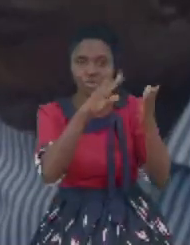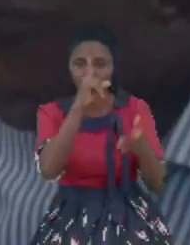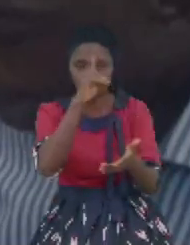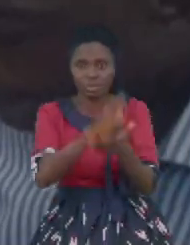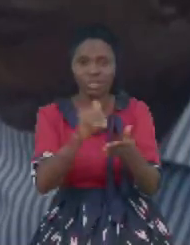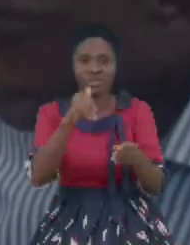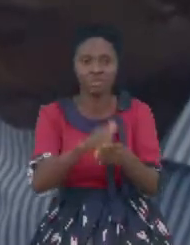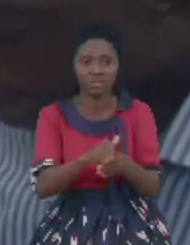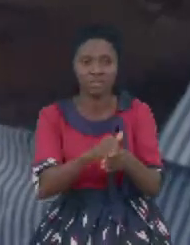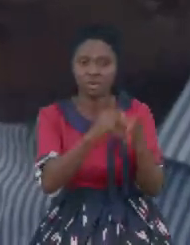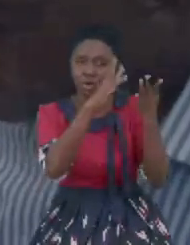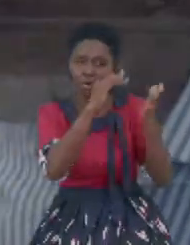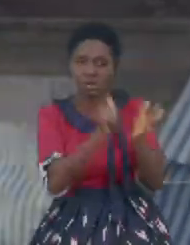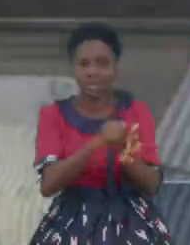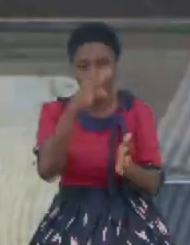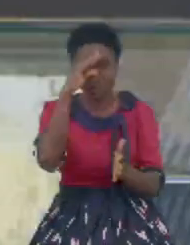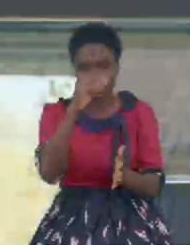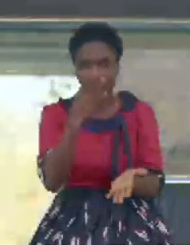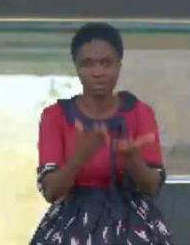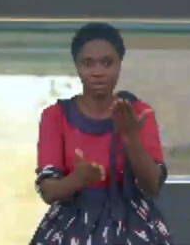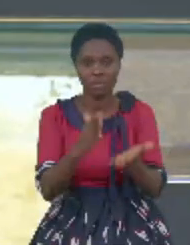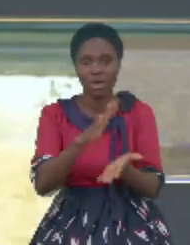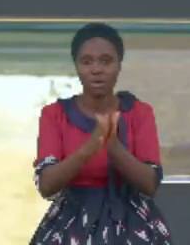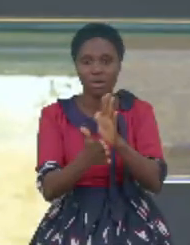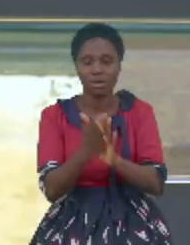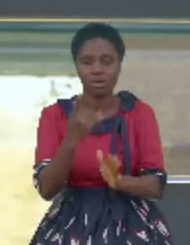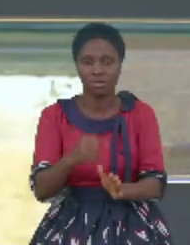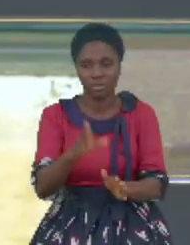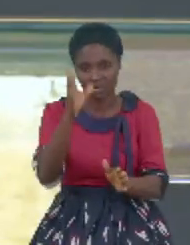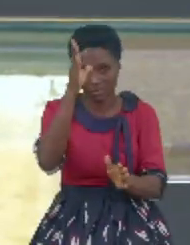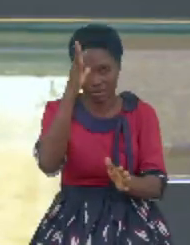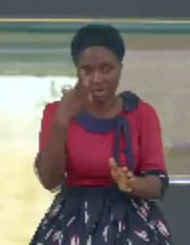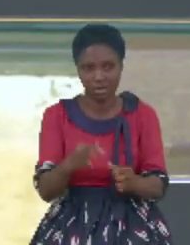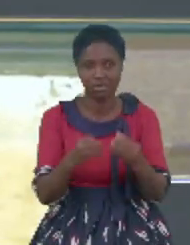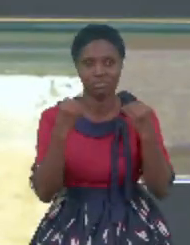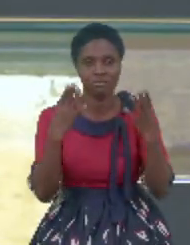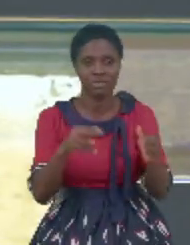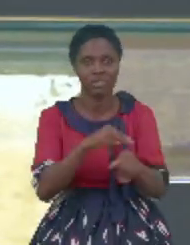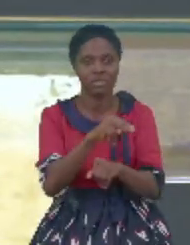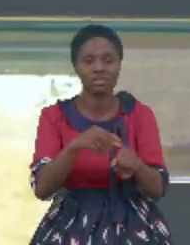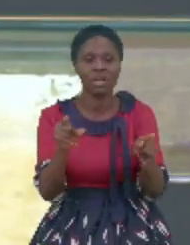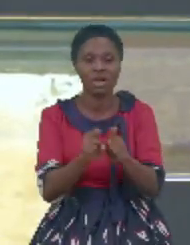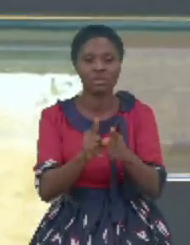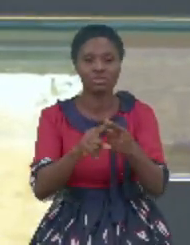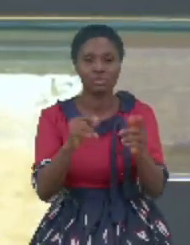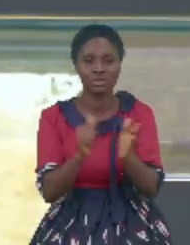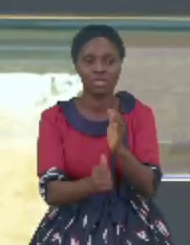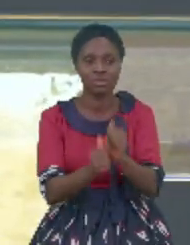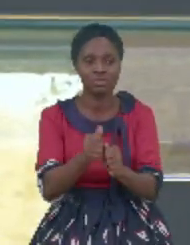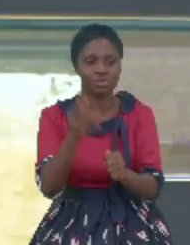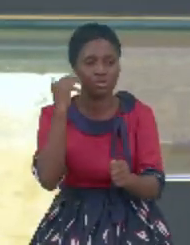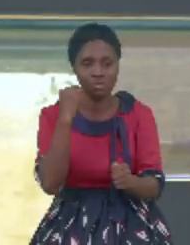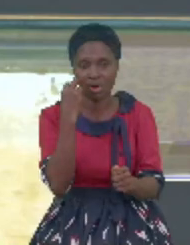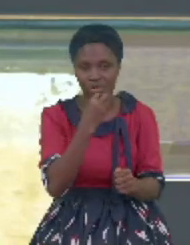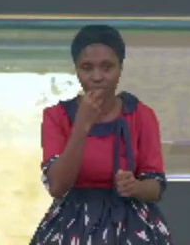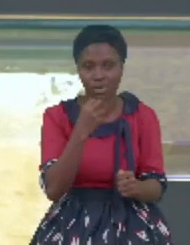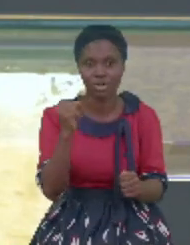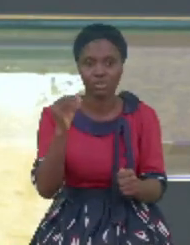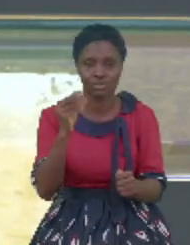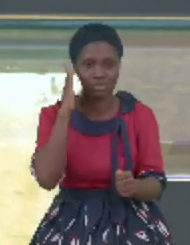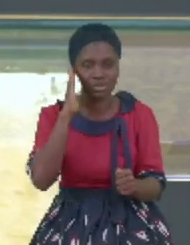toute espérance, il crut en sorte qu'il devint père d'un grand nombre de nations, selon ce qui lui avait été